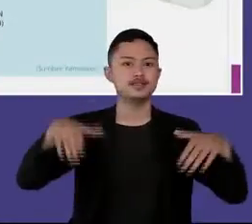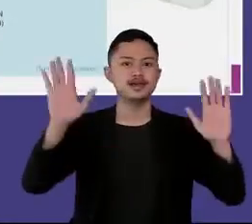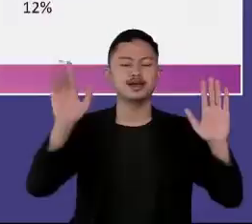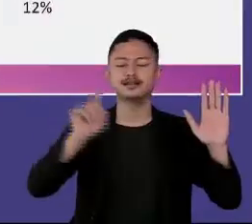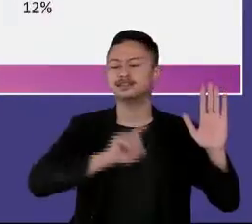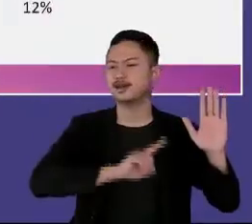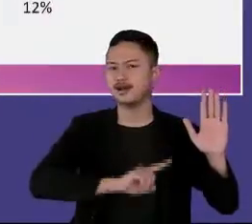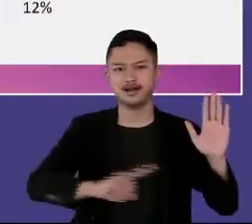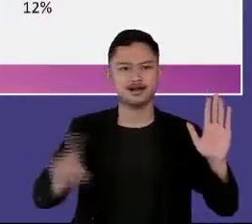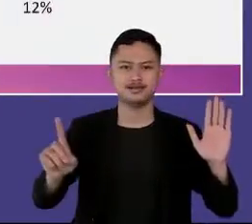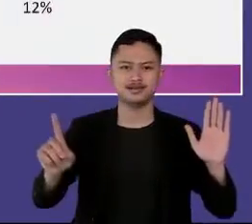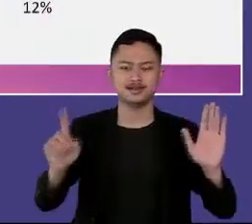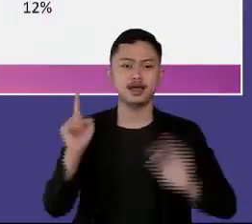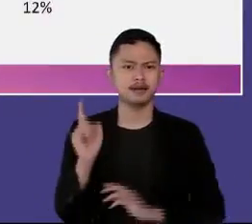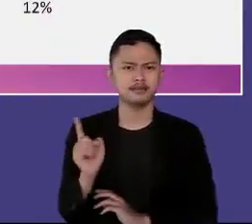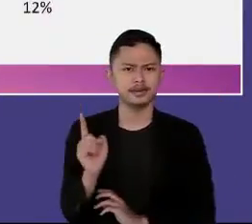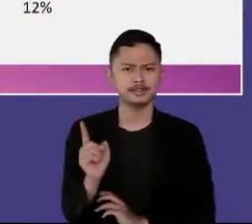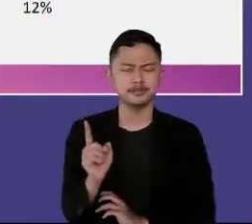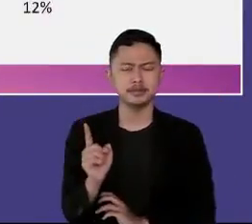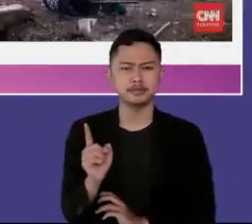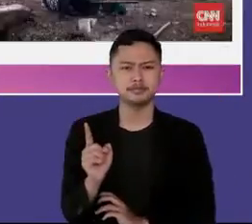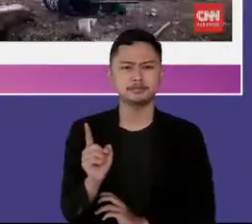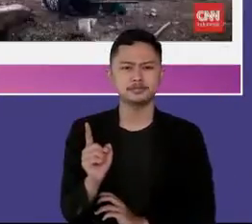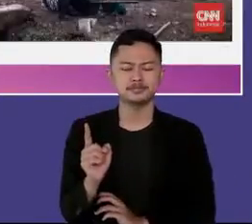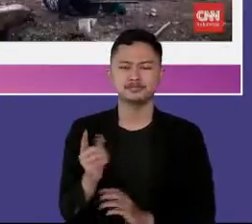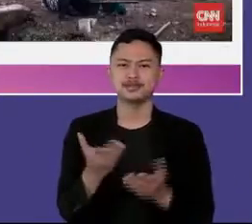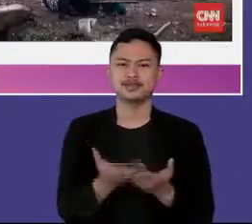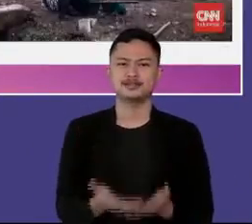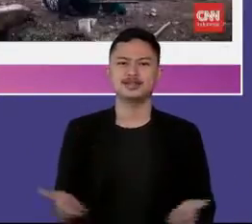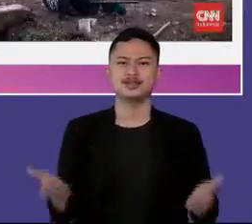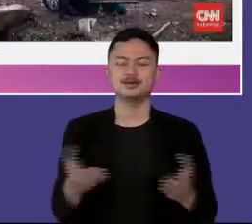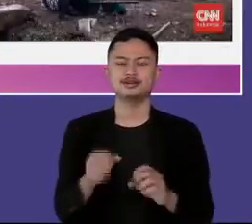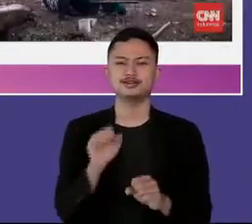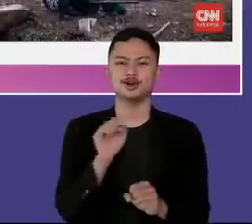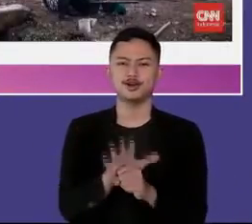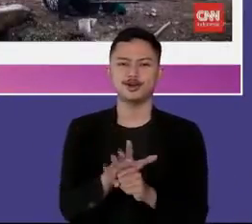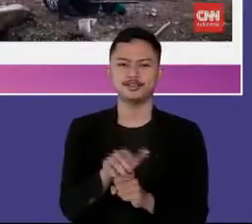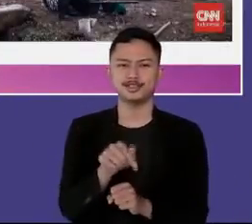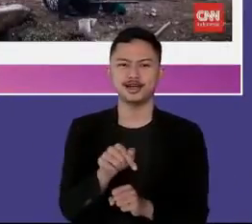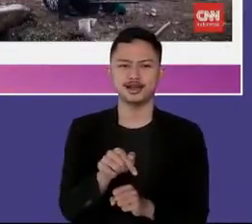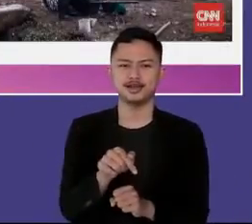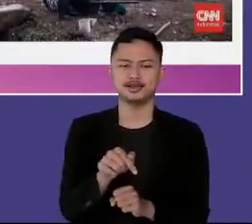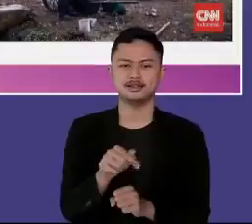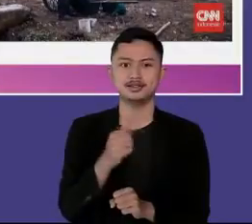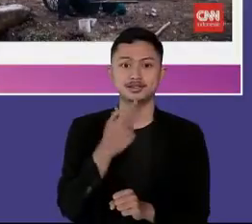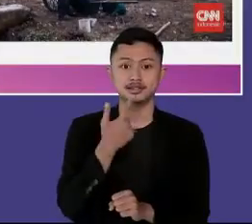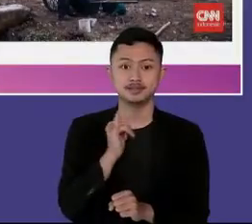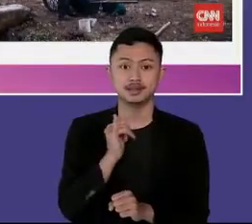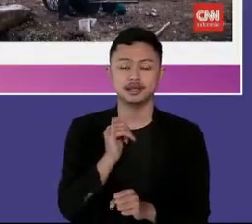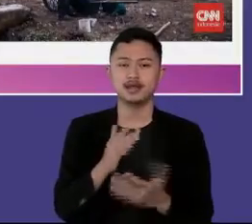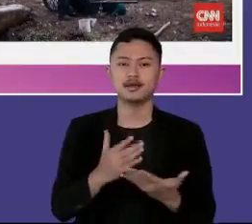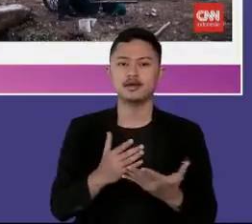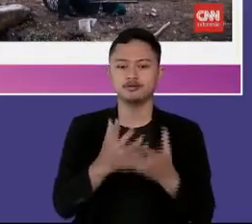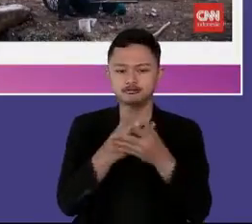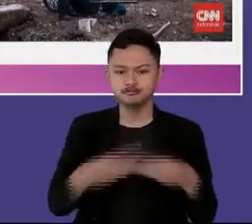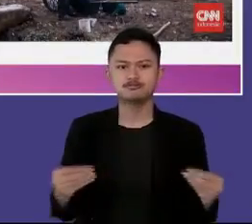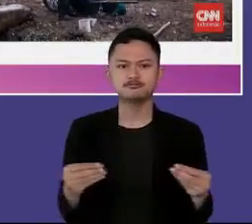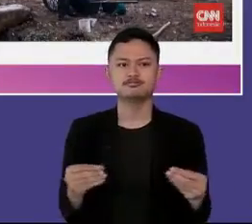Kenapa karena Oh situasi pandemi ini belum sepenuhnya teratasi